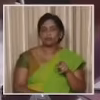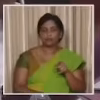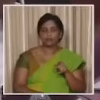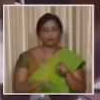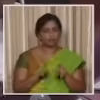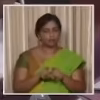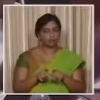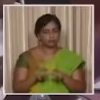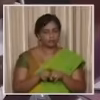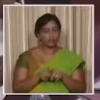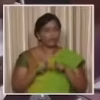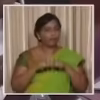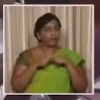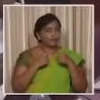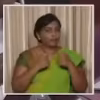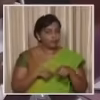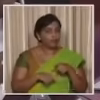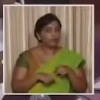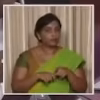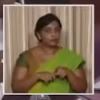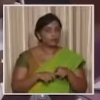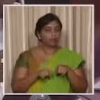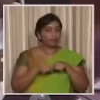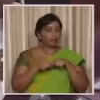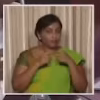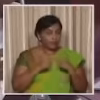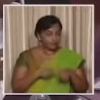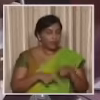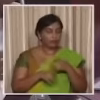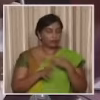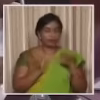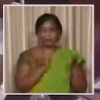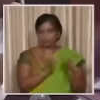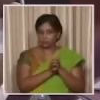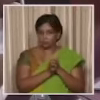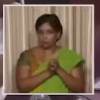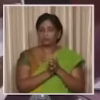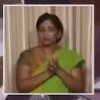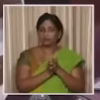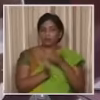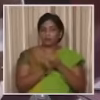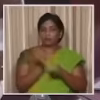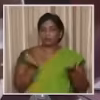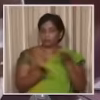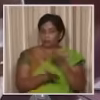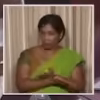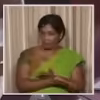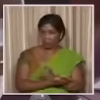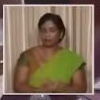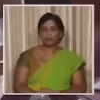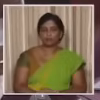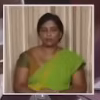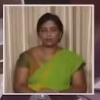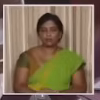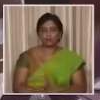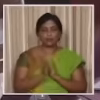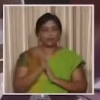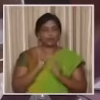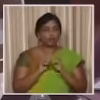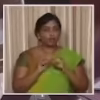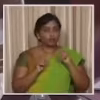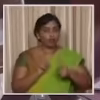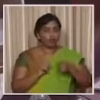පරිදි වියදම් වලට බැඳීම් වියදම් වලට බැඳීම් හා ගිවිසුම් ගතවීම් අමාත්‍ය